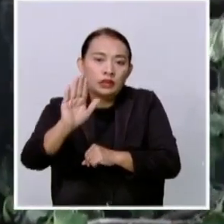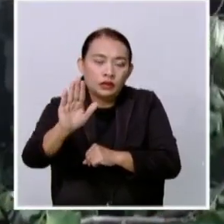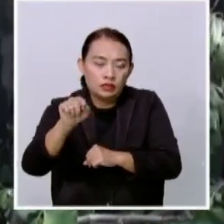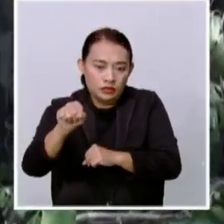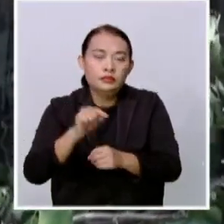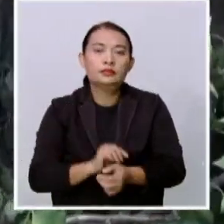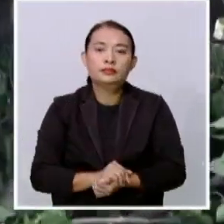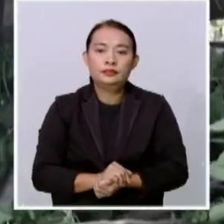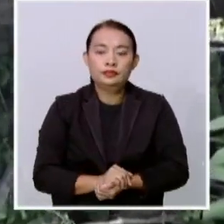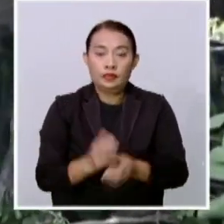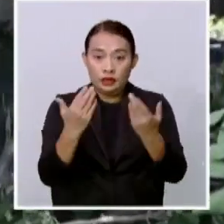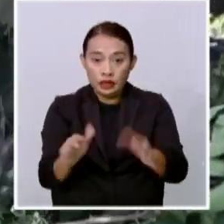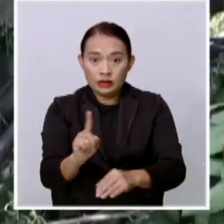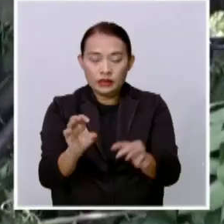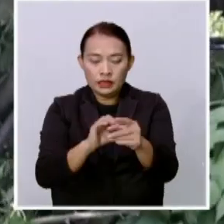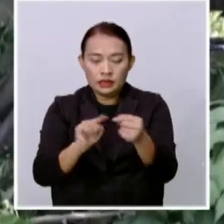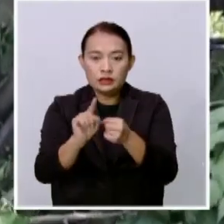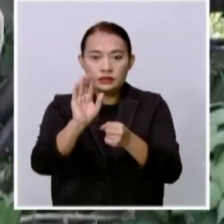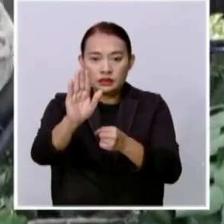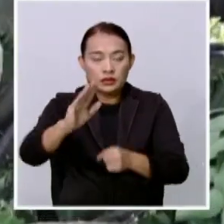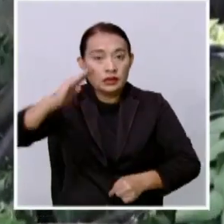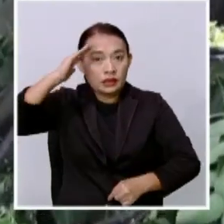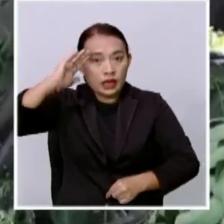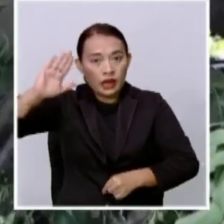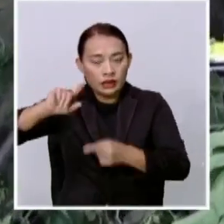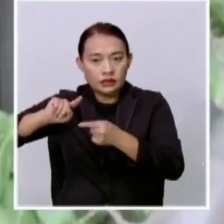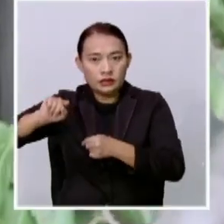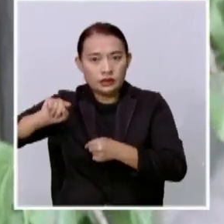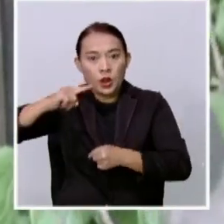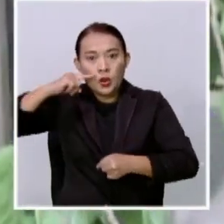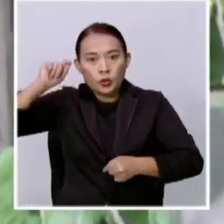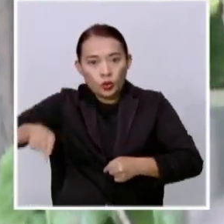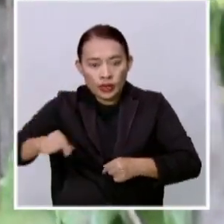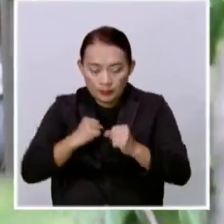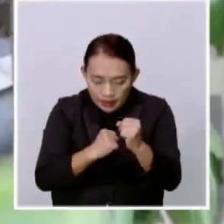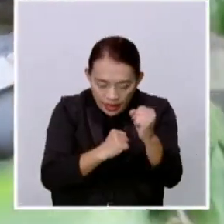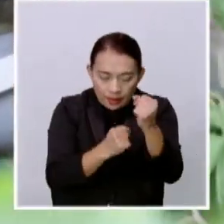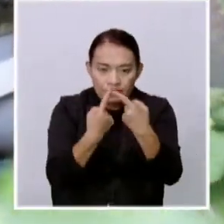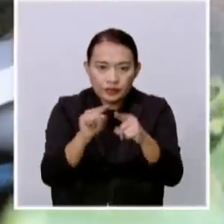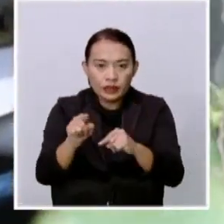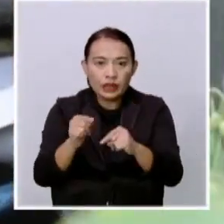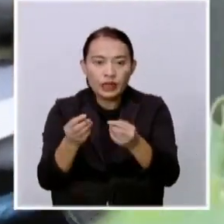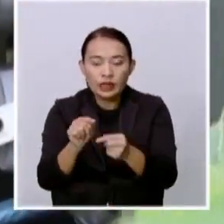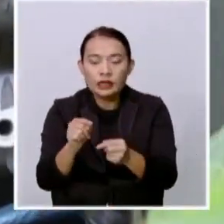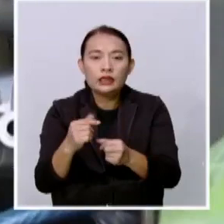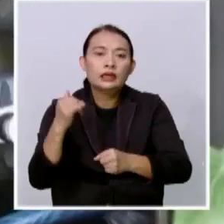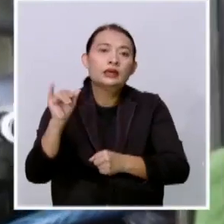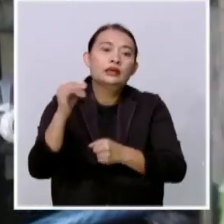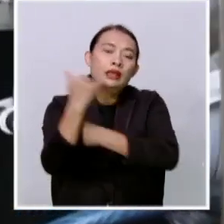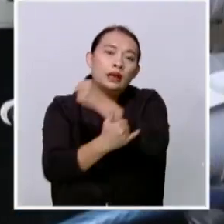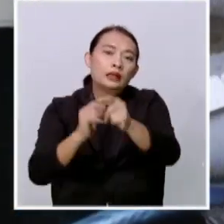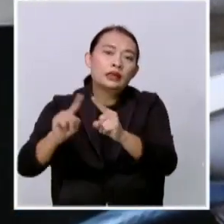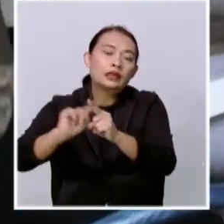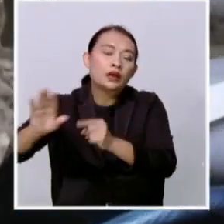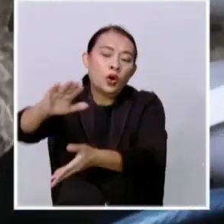ประเทศด้วยนอกจากนี้แม้ว่ากองทัพยูเครนพยายามและแข็งแกร่งมากเพียงใดแต่ถ้าหากขาดความช่วยเหลือจากต่างชาติพันธมิตร